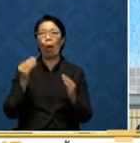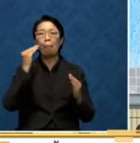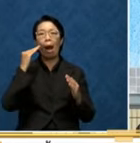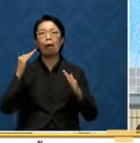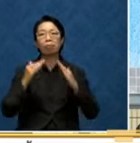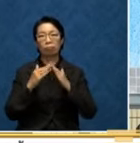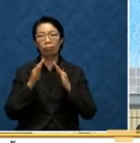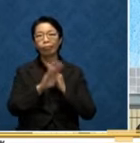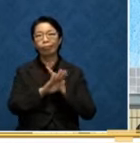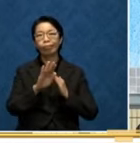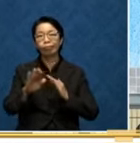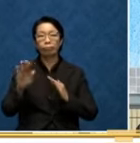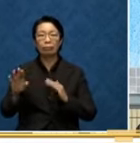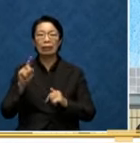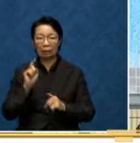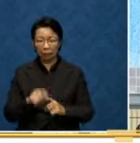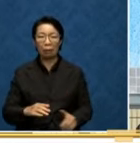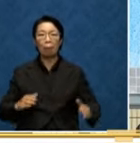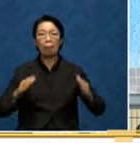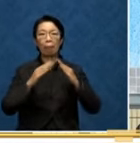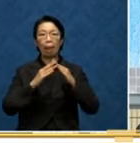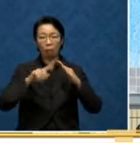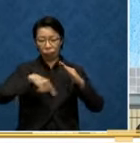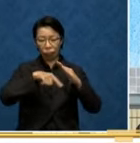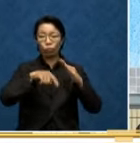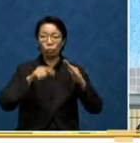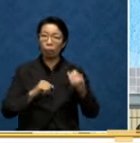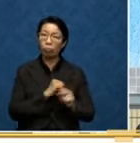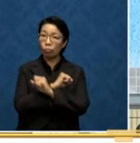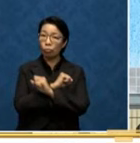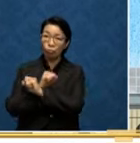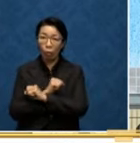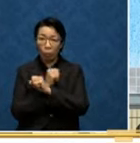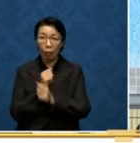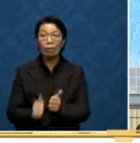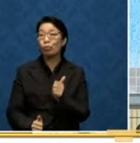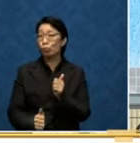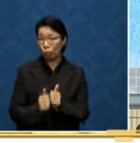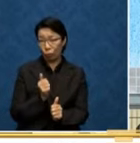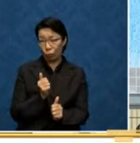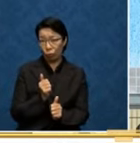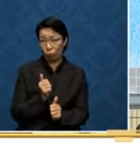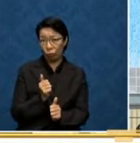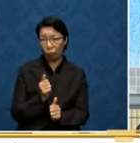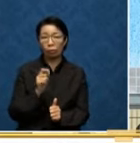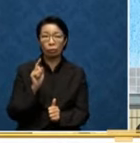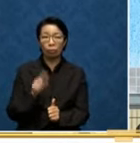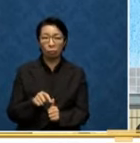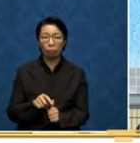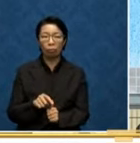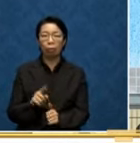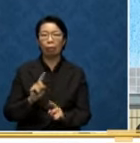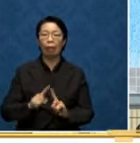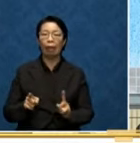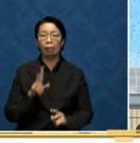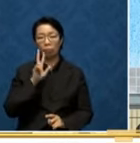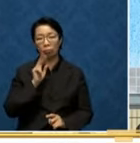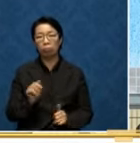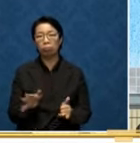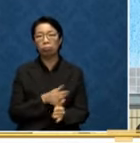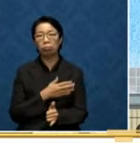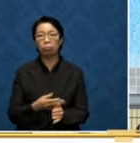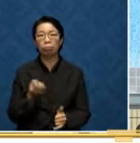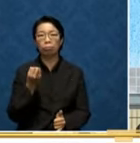ในความเป็นจริงแล้วเนี่ยบ้านเนี่ยควรจะเป็นที่ปลอดภัยที่สุดสำหรับทุกคนนะครับแต่กลับเป็นจุดที่เกิดเหตุความรุนแรงในครอบครัวเยอะที่สุด